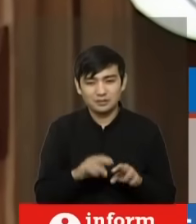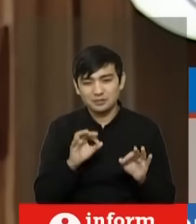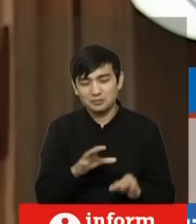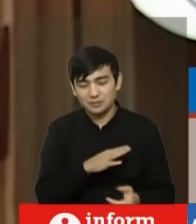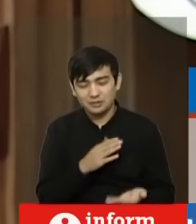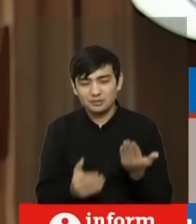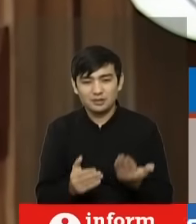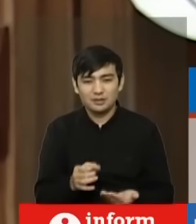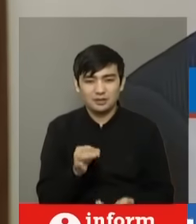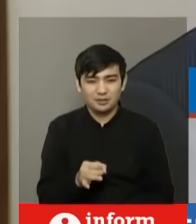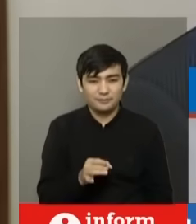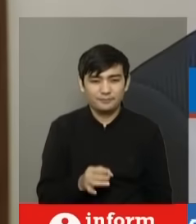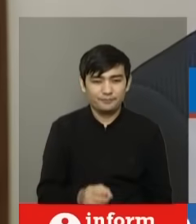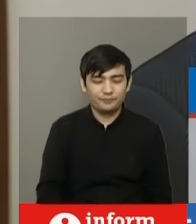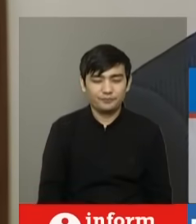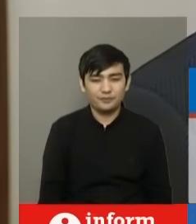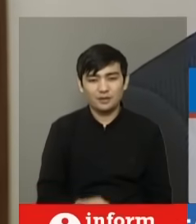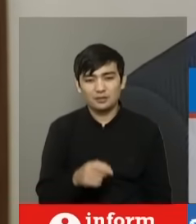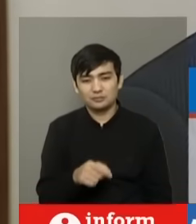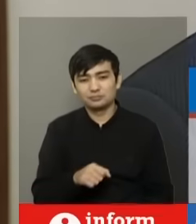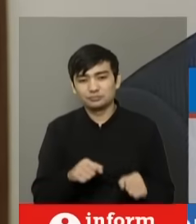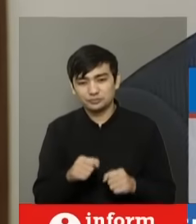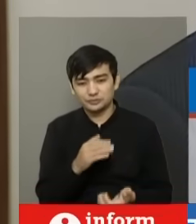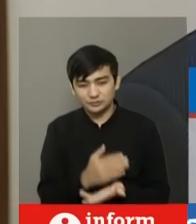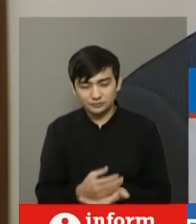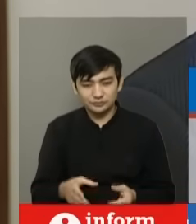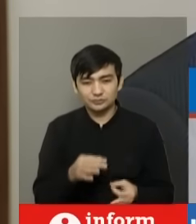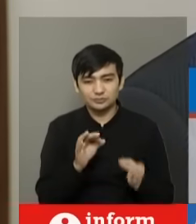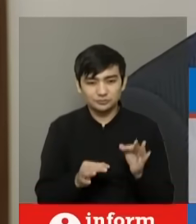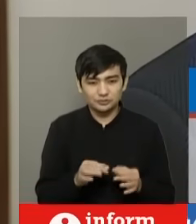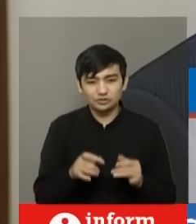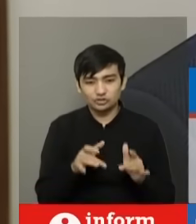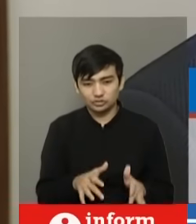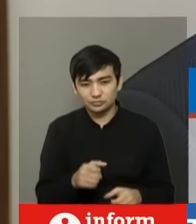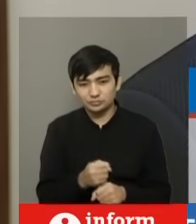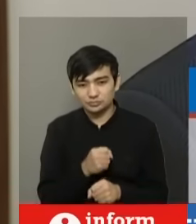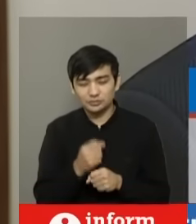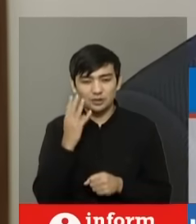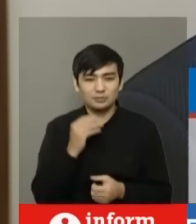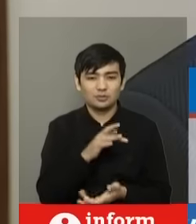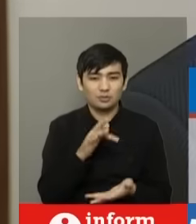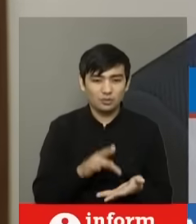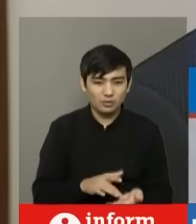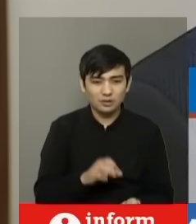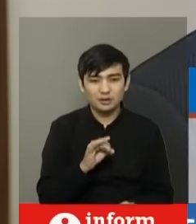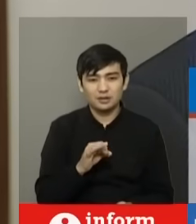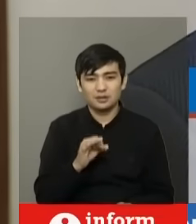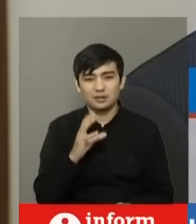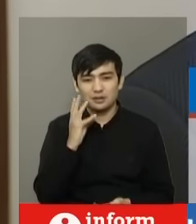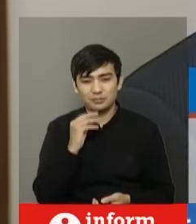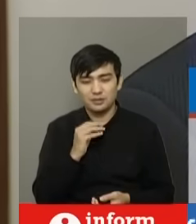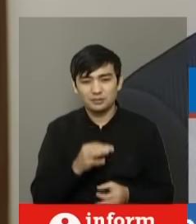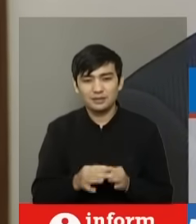шығар. Комиссияның отырысы тұрақты түрде өтіп жатыр. Содардың шешімі бойынша Алматы қаласы, Алматы өңірлігі